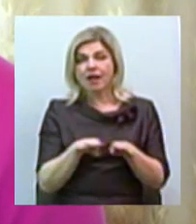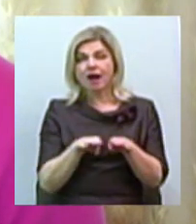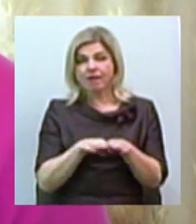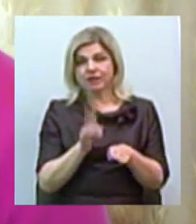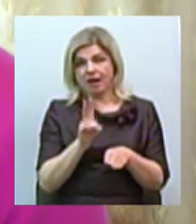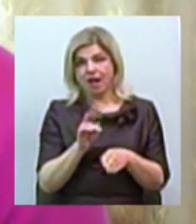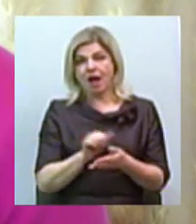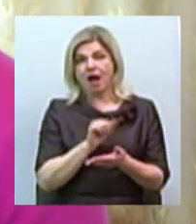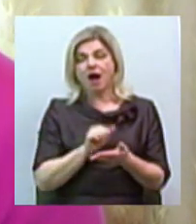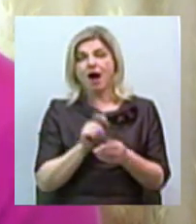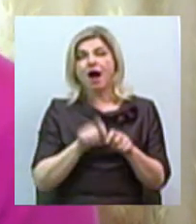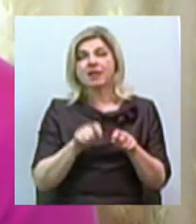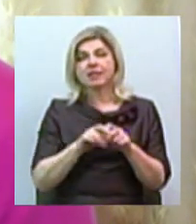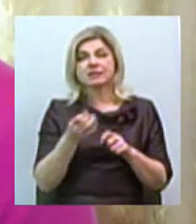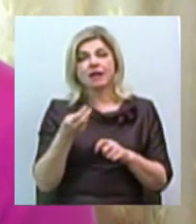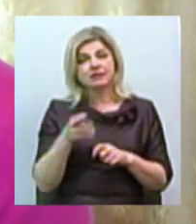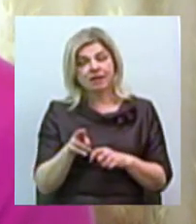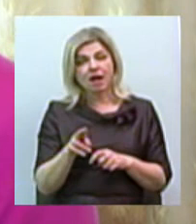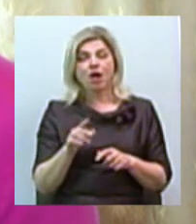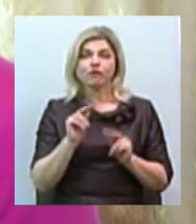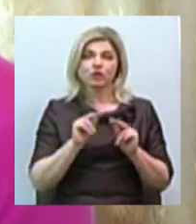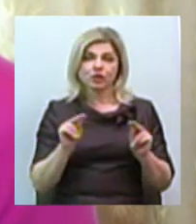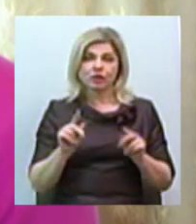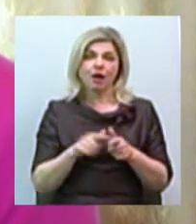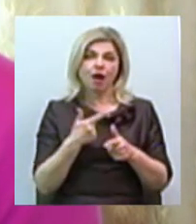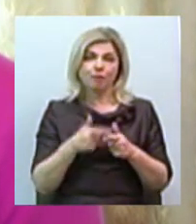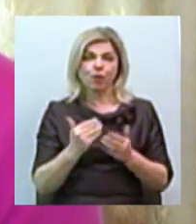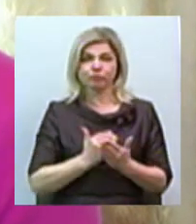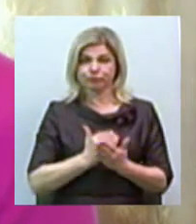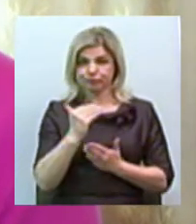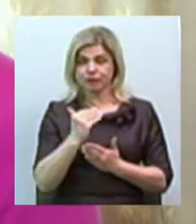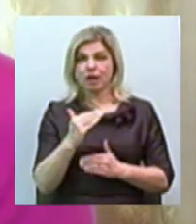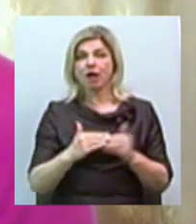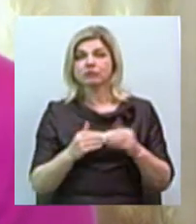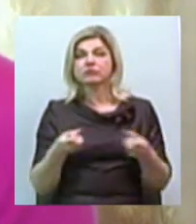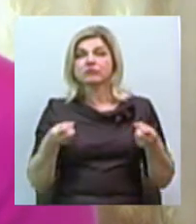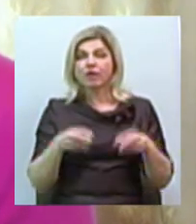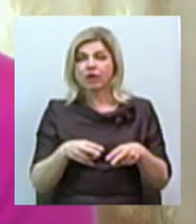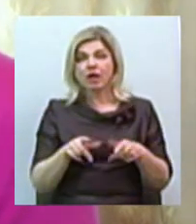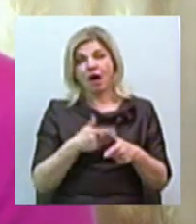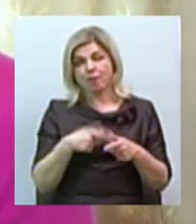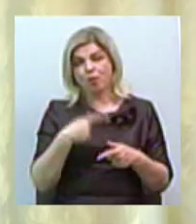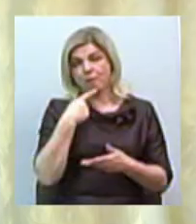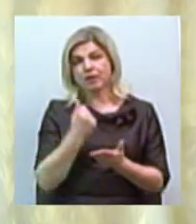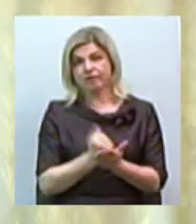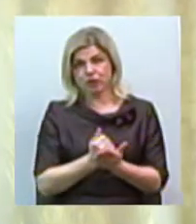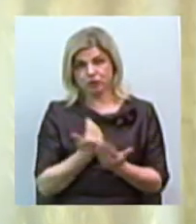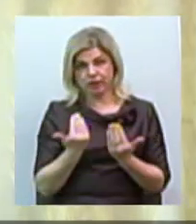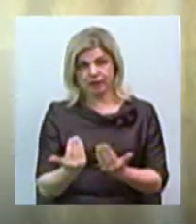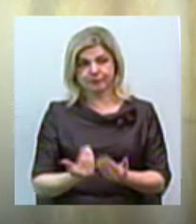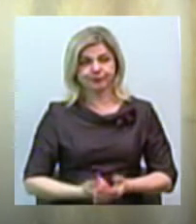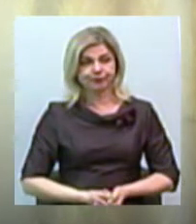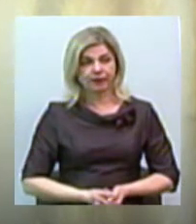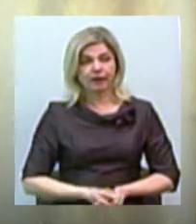атестації. Вчитель або зростає в кваліфікаційній категорії, або підтверджує її. Ті,